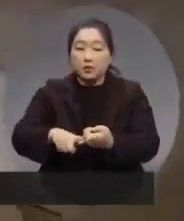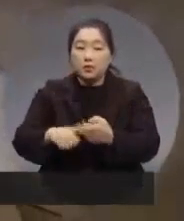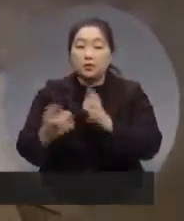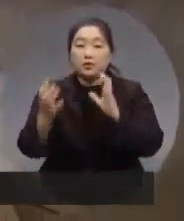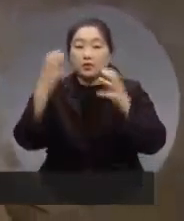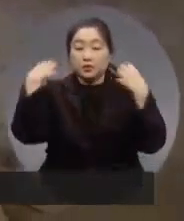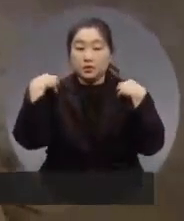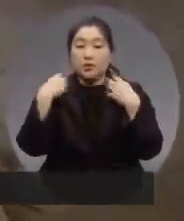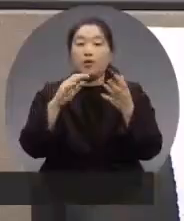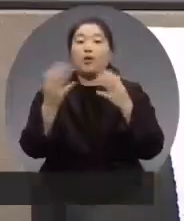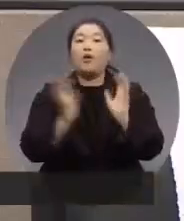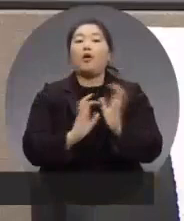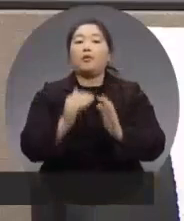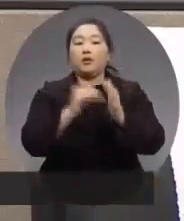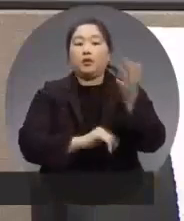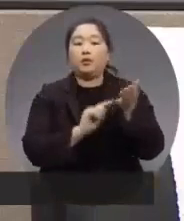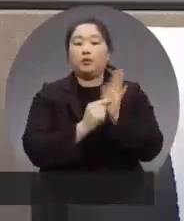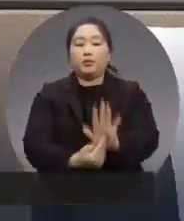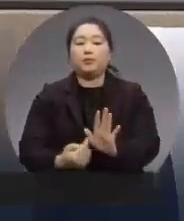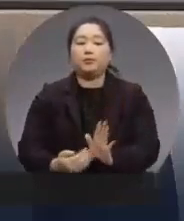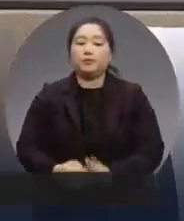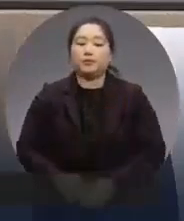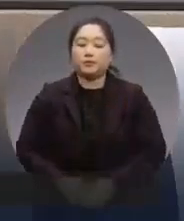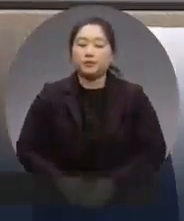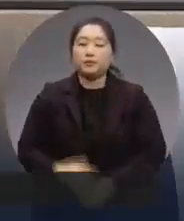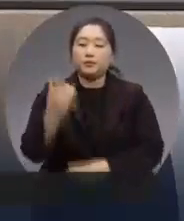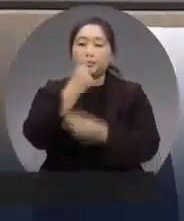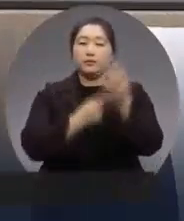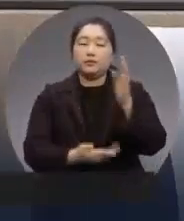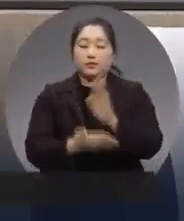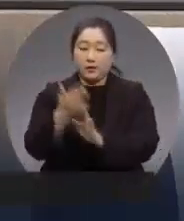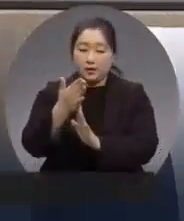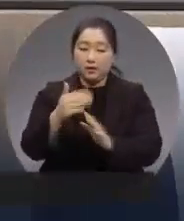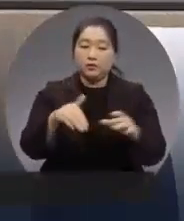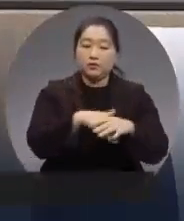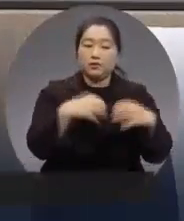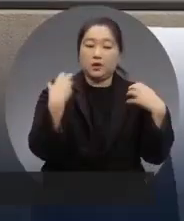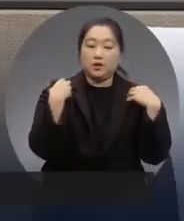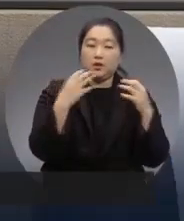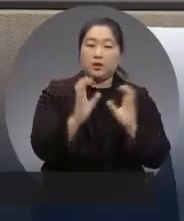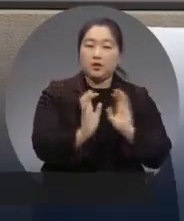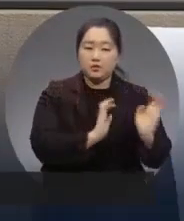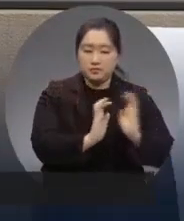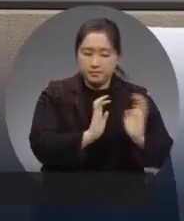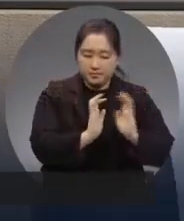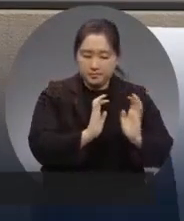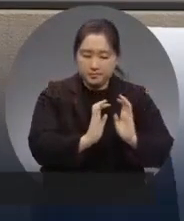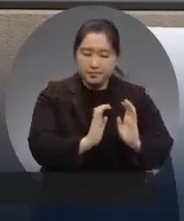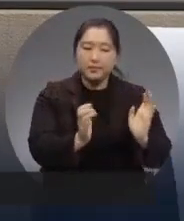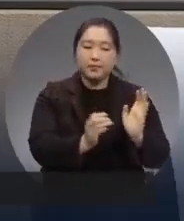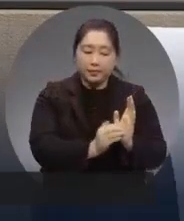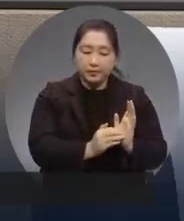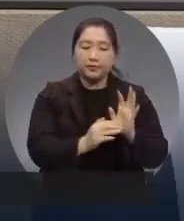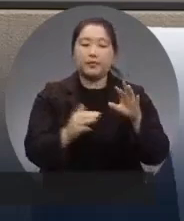내용도 공개했습니다. 그동안 우리 청주시와 문화재청이 협의를